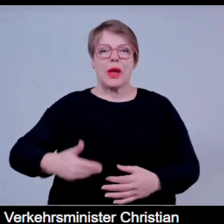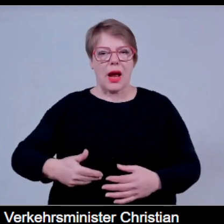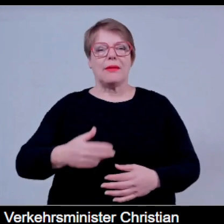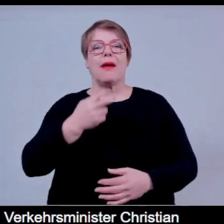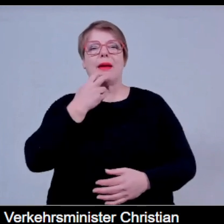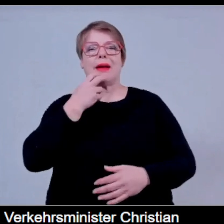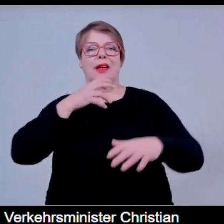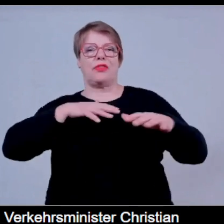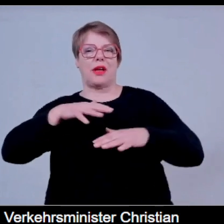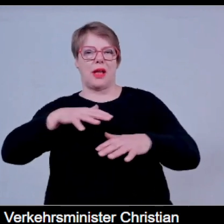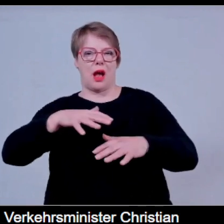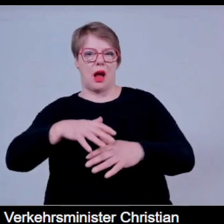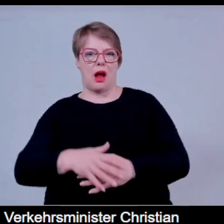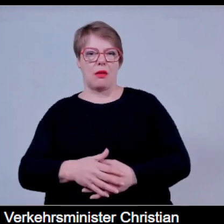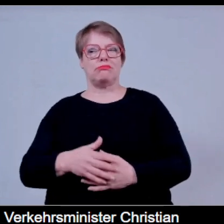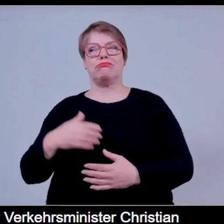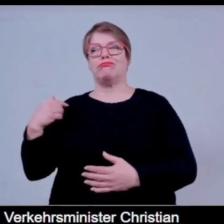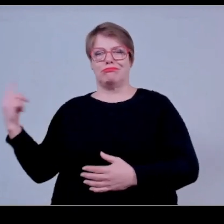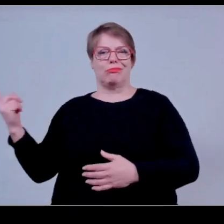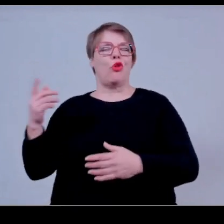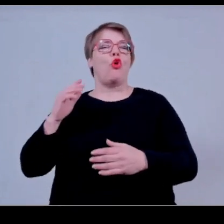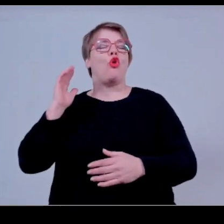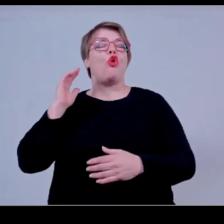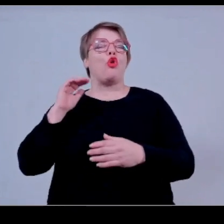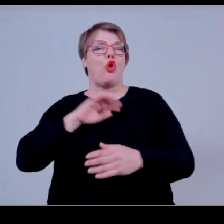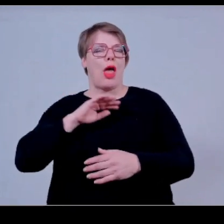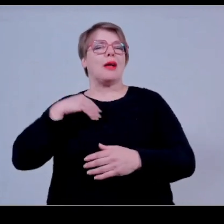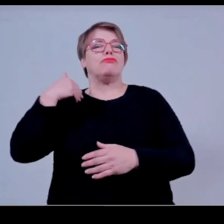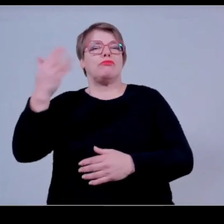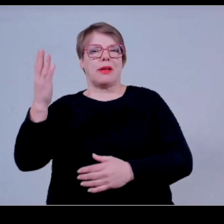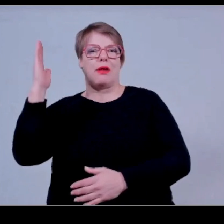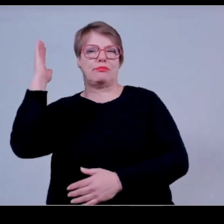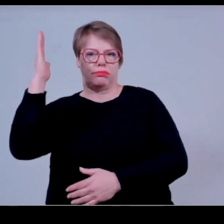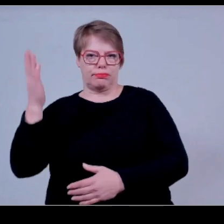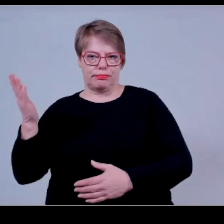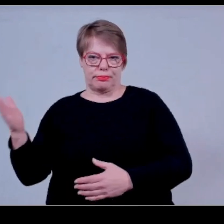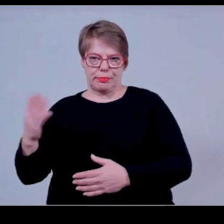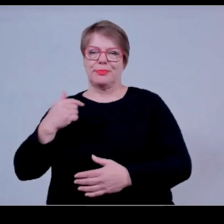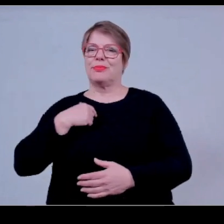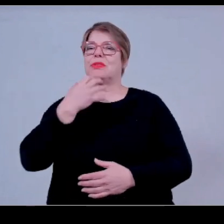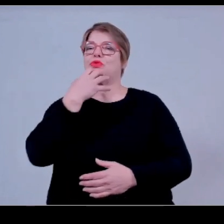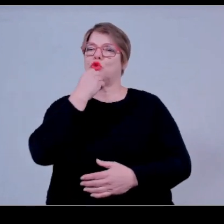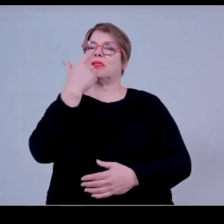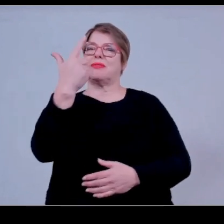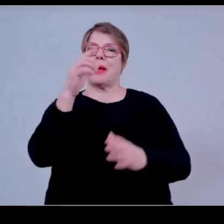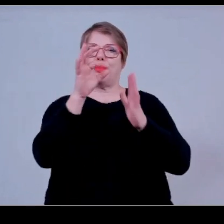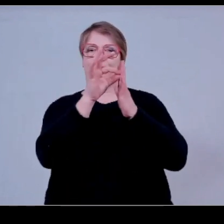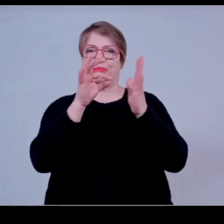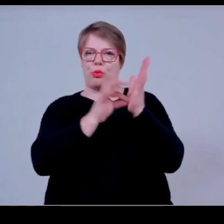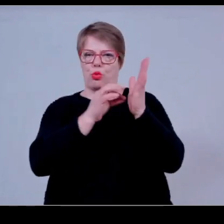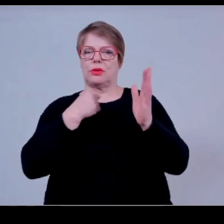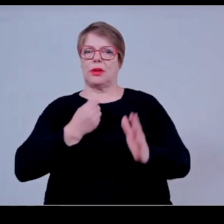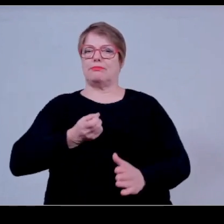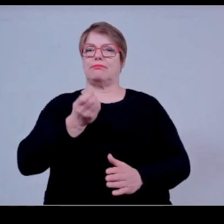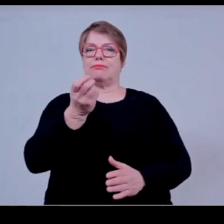heute neben diesen Themen auch zwei Gäste im Kabinett hatten, nämlich die Vorsitzende und den stellvertretenden